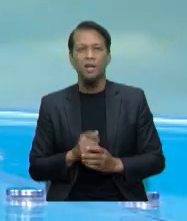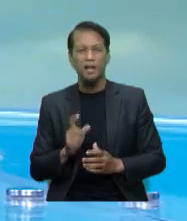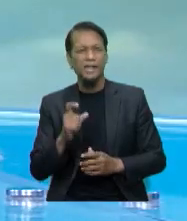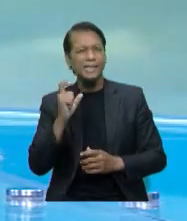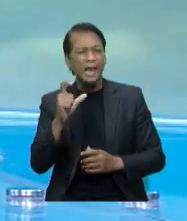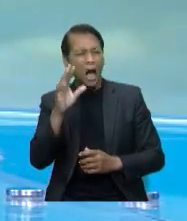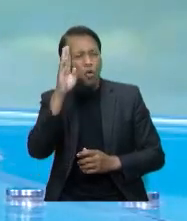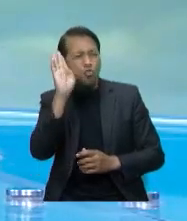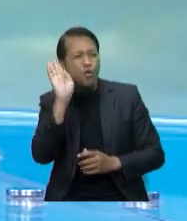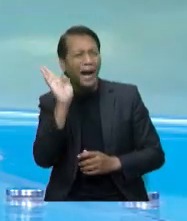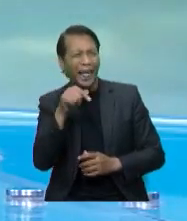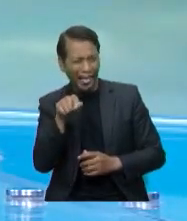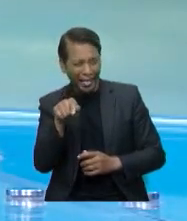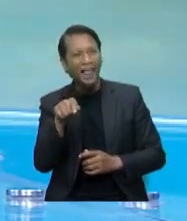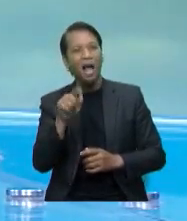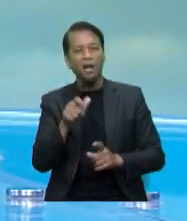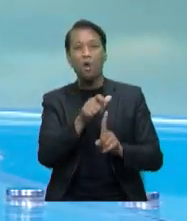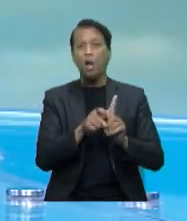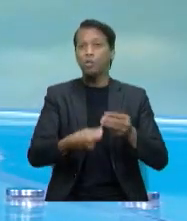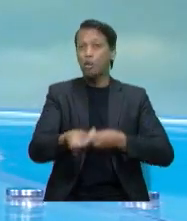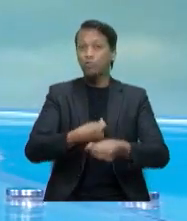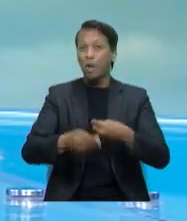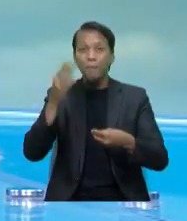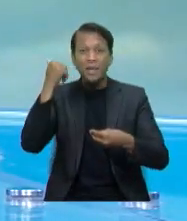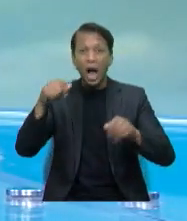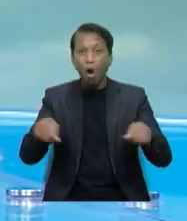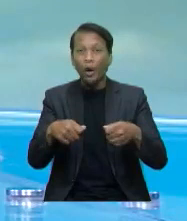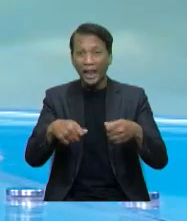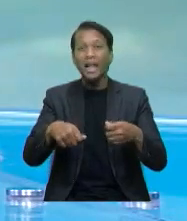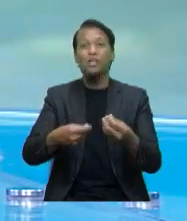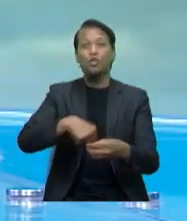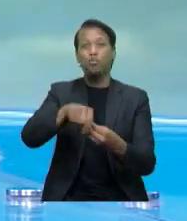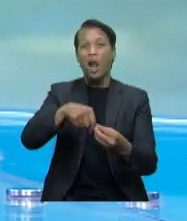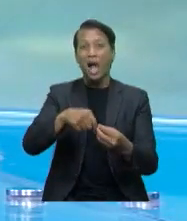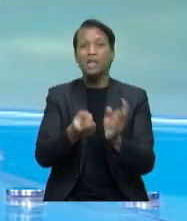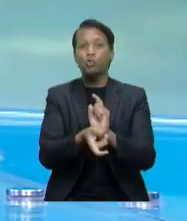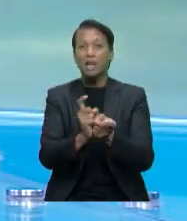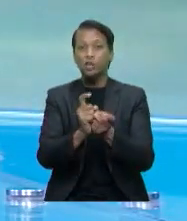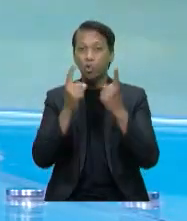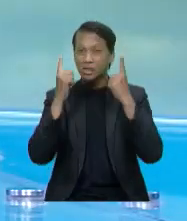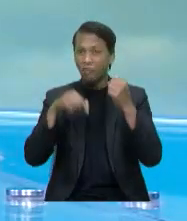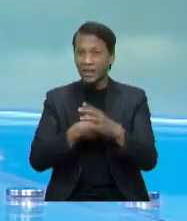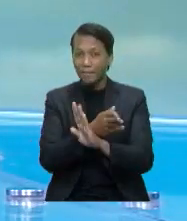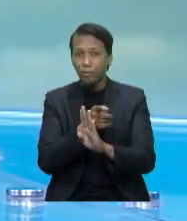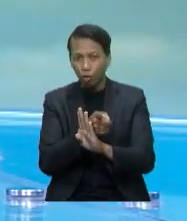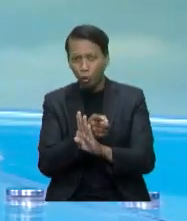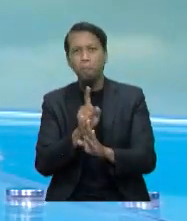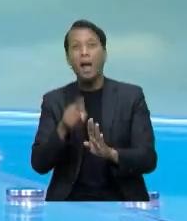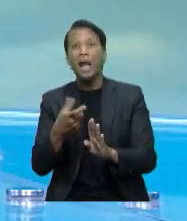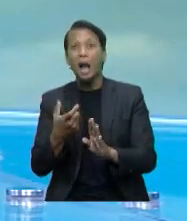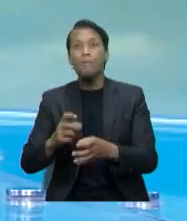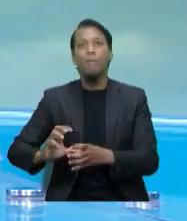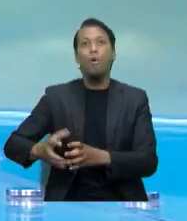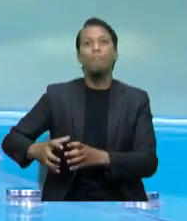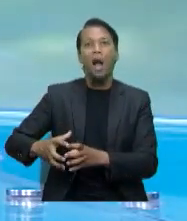Pemirsa, cara unik dilakukan seorang pedagang minyak goreng curah di Sidoarjo, Jawa Timur, yaitu menggunakan mesin pompa BBM untuk